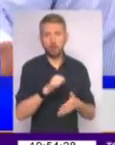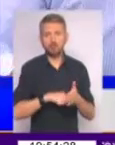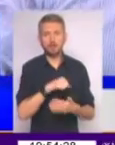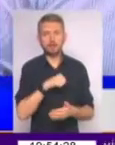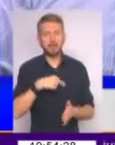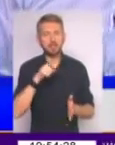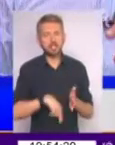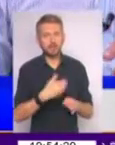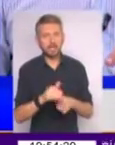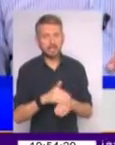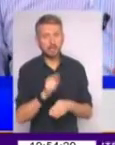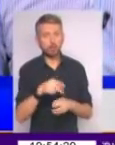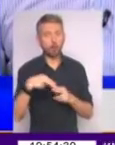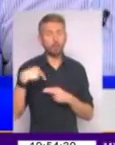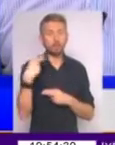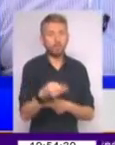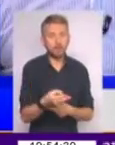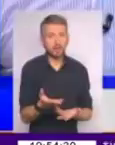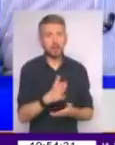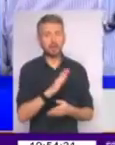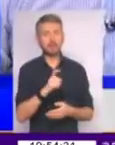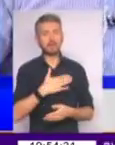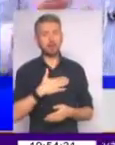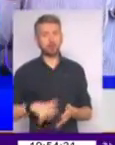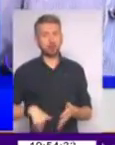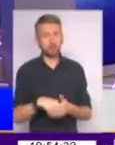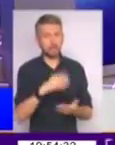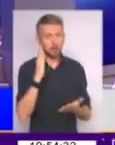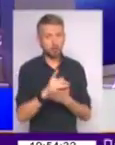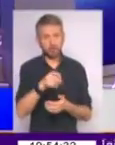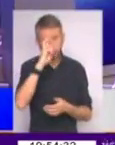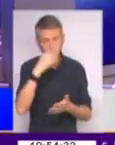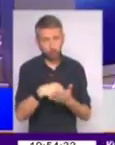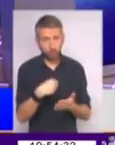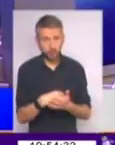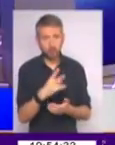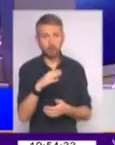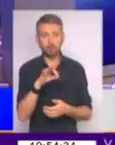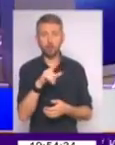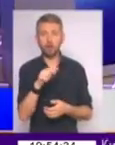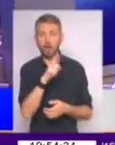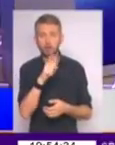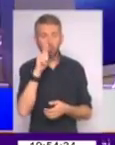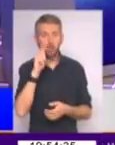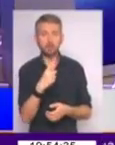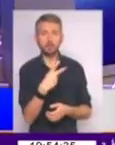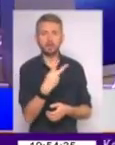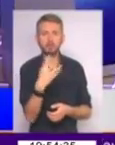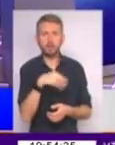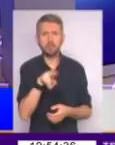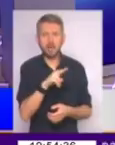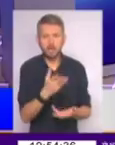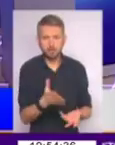кредити. Бо вони компенсувалися не з наших кишень напряму, а з державного бюджету. «Нафтогаз України» 125 мільярдів, індексувати 200